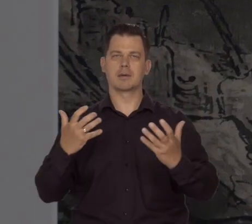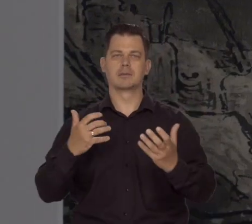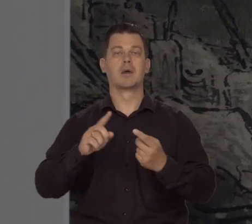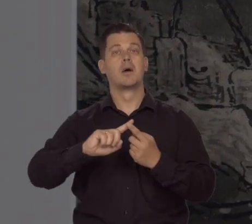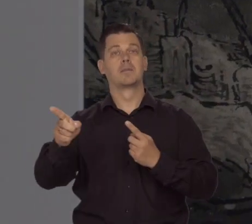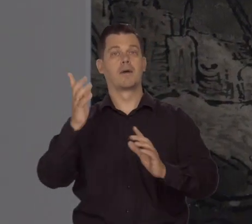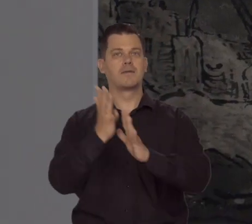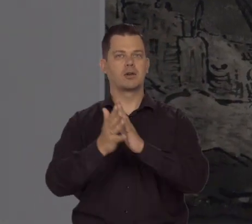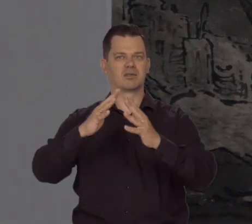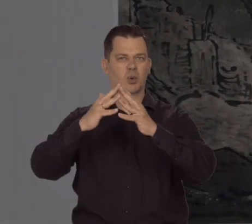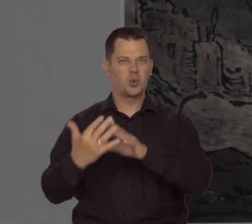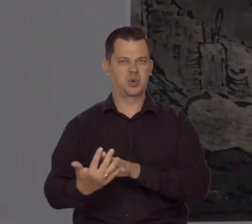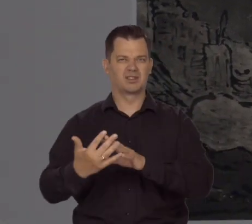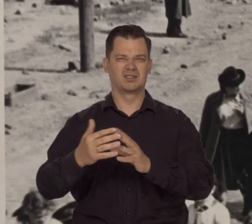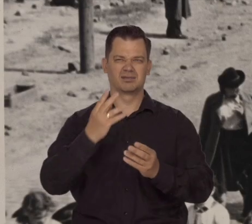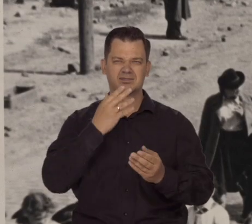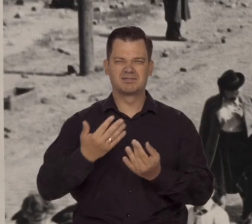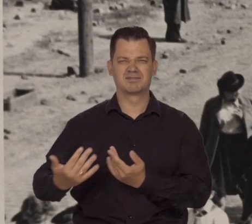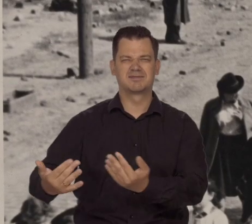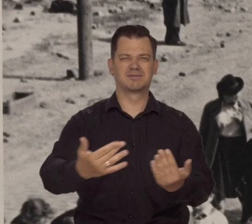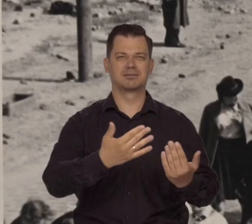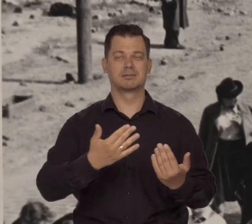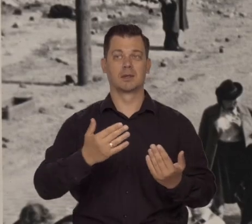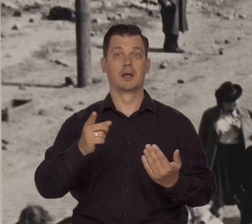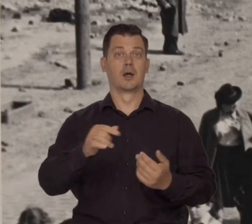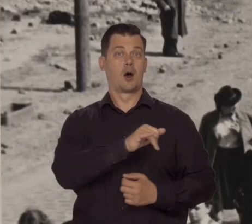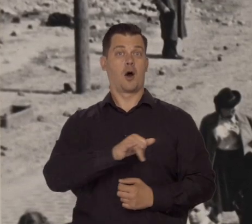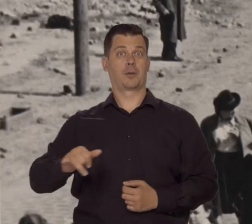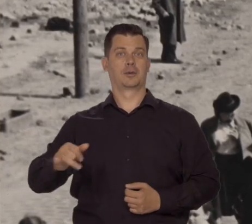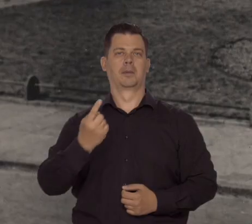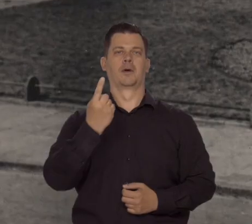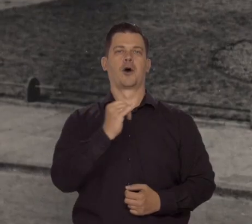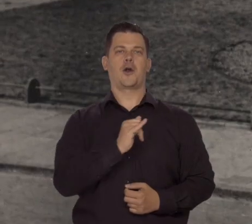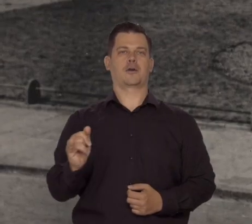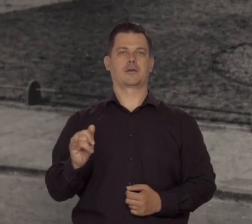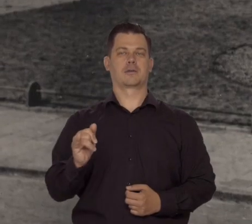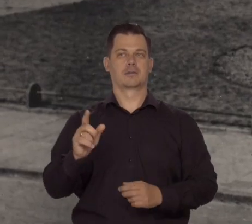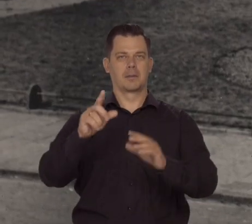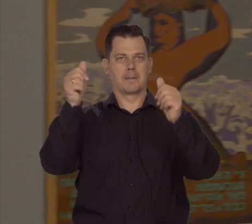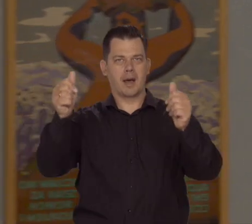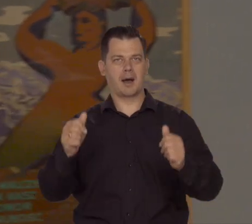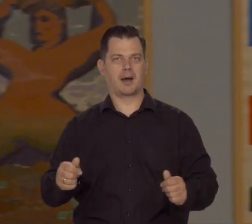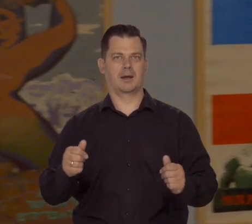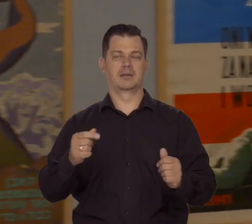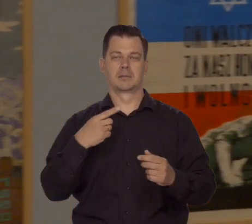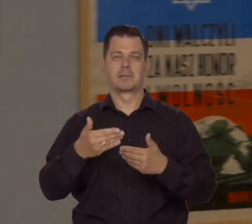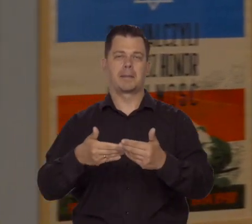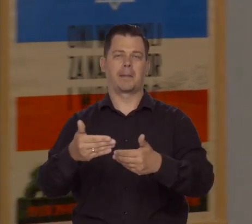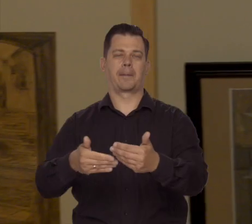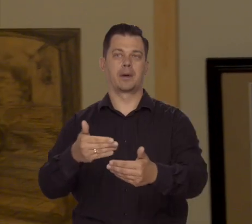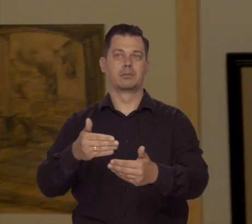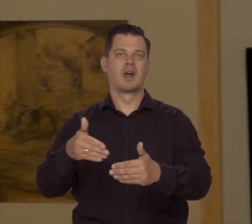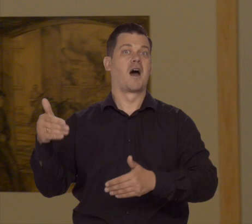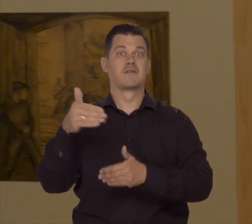tuż powojennych obrazów ruin i zgliszcz przechodzimy przez pierwsze obchody, pomniki, plakaty rocznicowe, aż